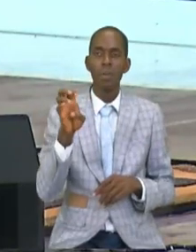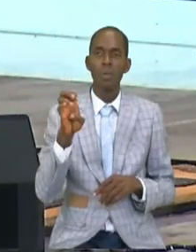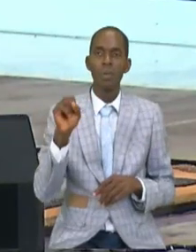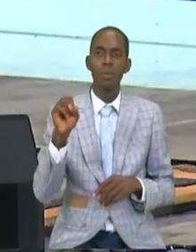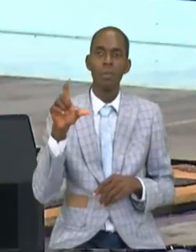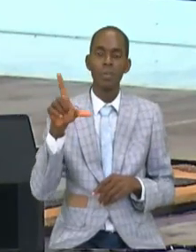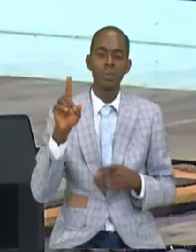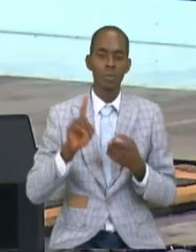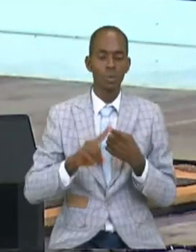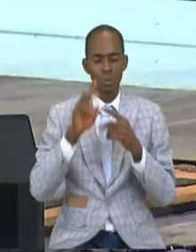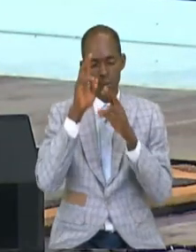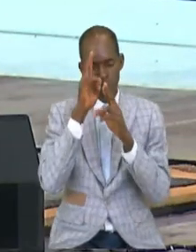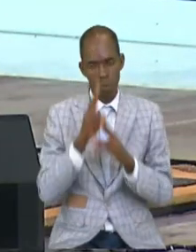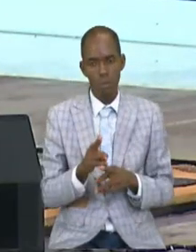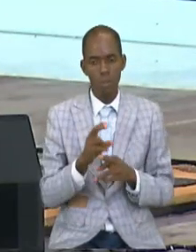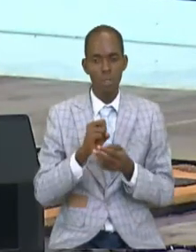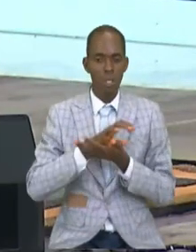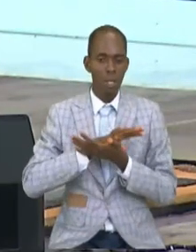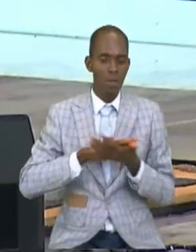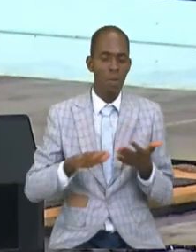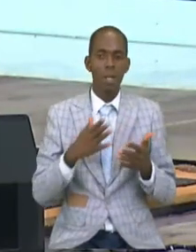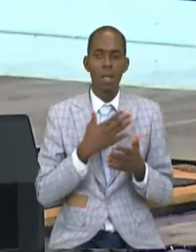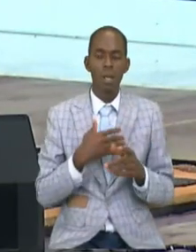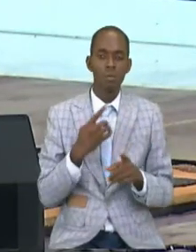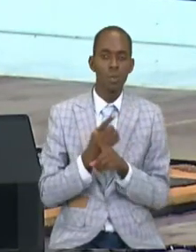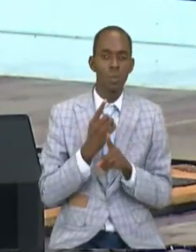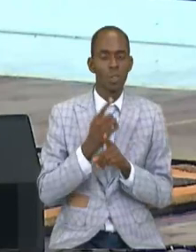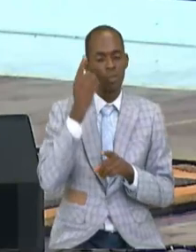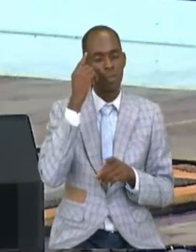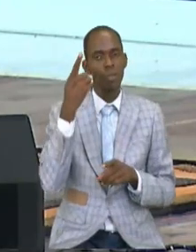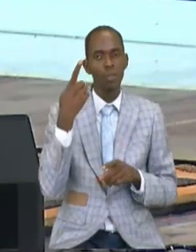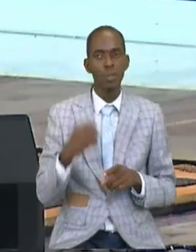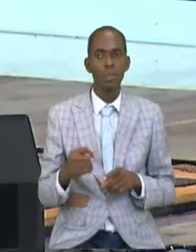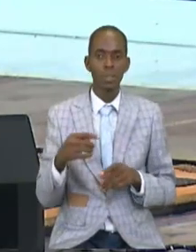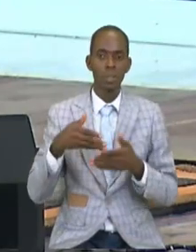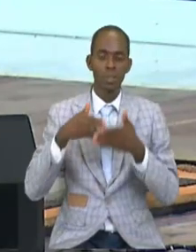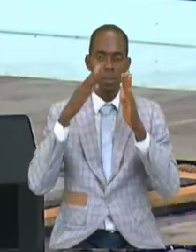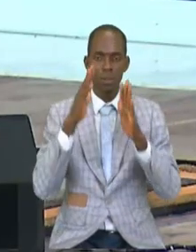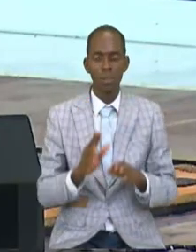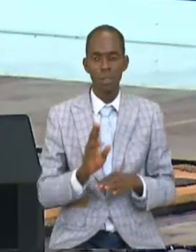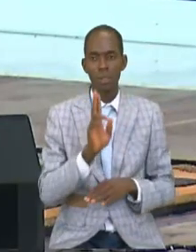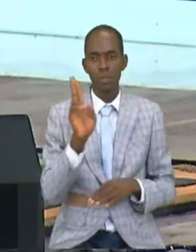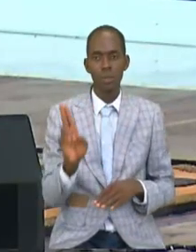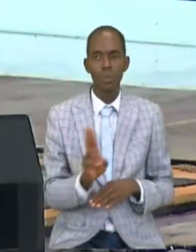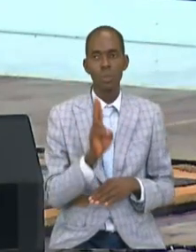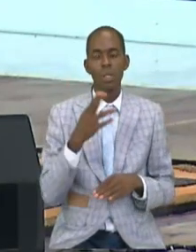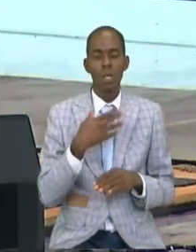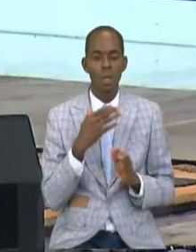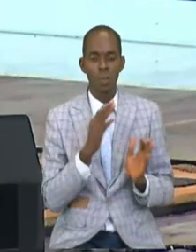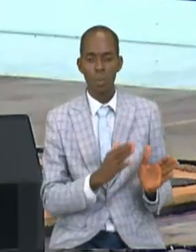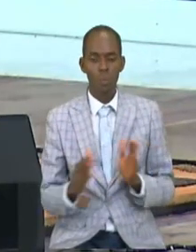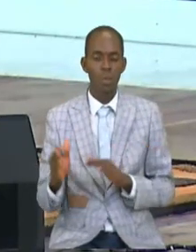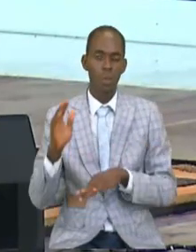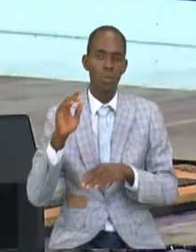vase d'honneur, sanctifié, utile à son maître, propre à toute